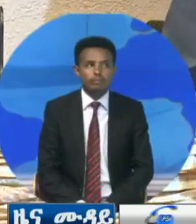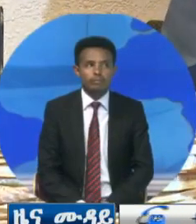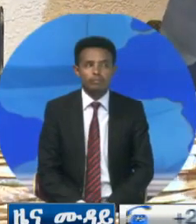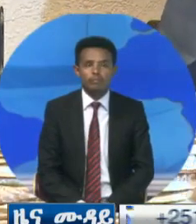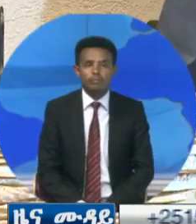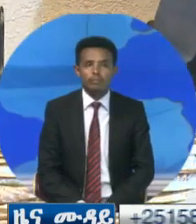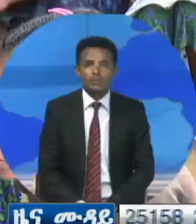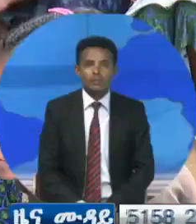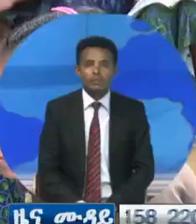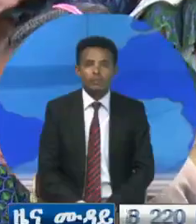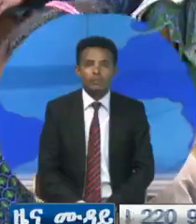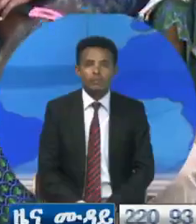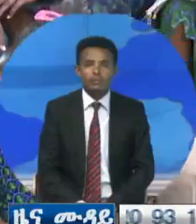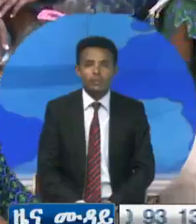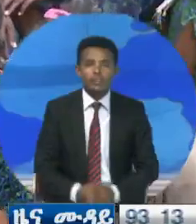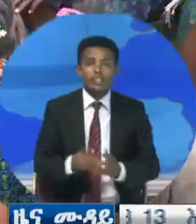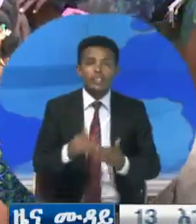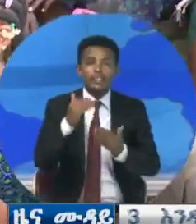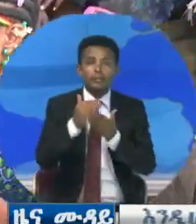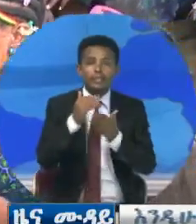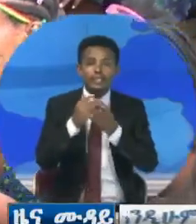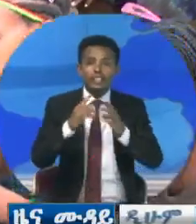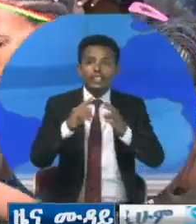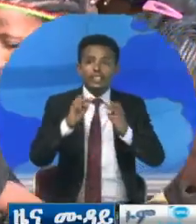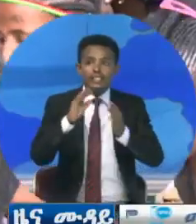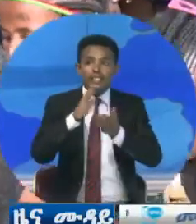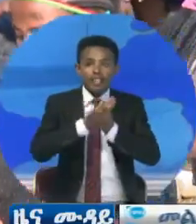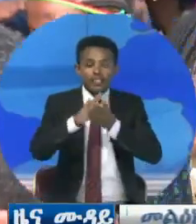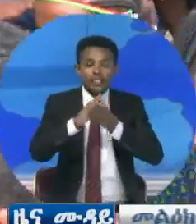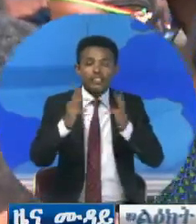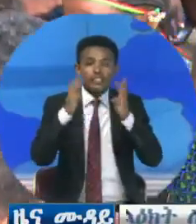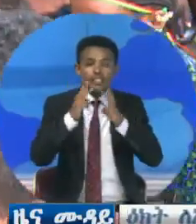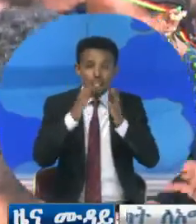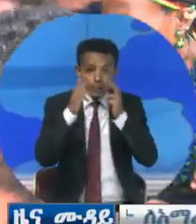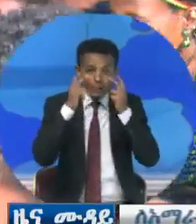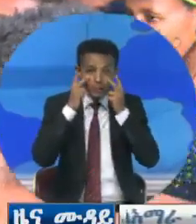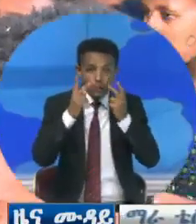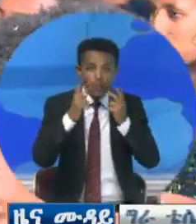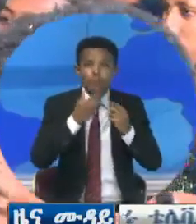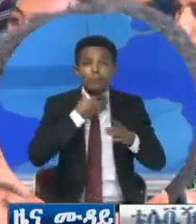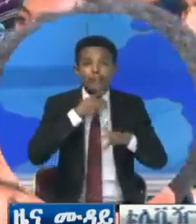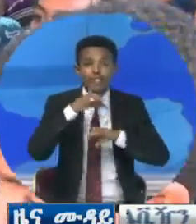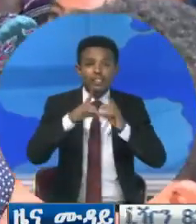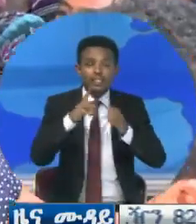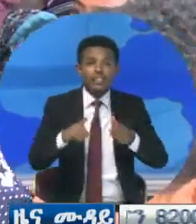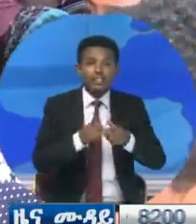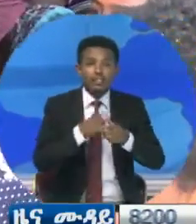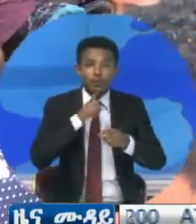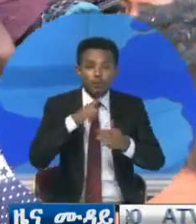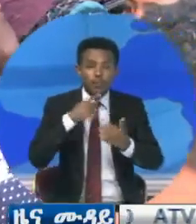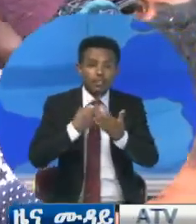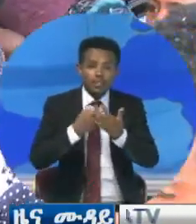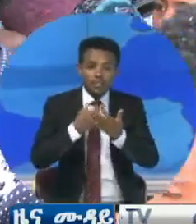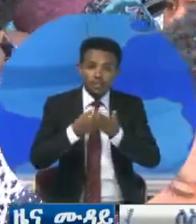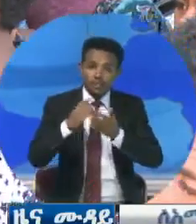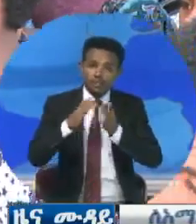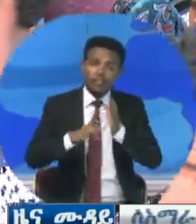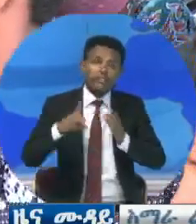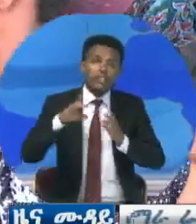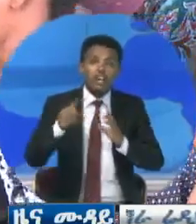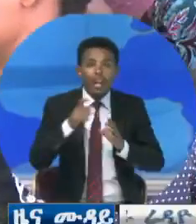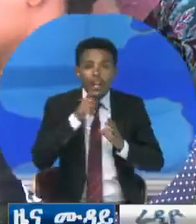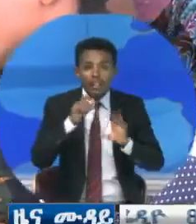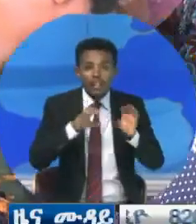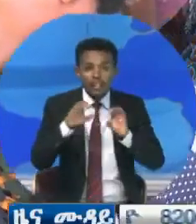ሰሜን ጎንደር ጠለምት የትምህርት ጥራት ችግር ከሚስተዋልባቸው ክልሎች መካከል የአማራ ክልል አንዱ ነው። የትምህርት ጥራቱ ከፍ እንዳይል ካደረጉ